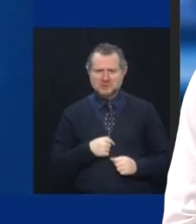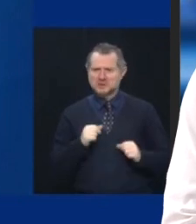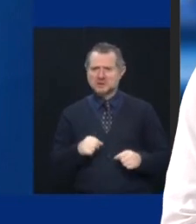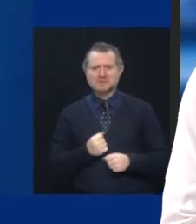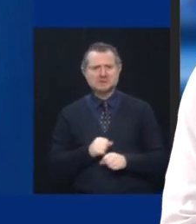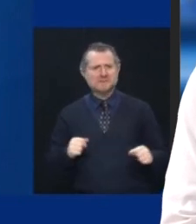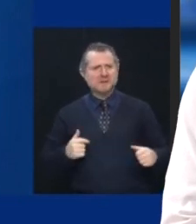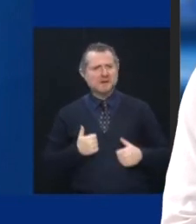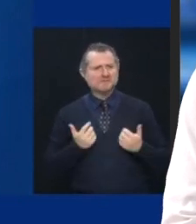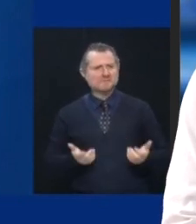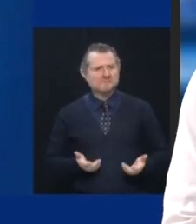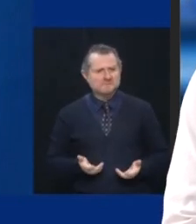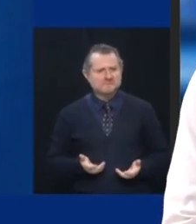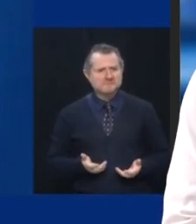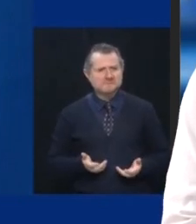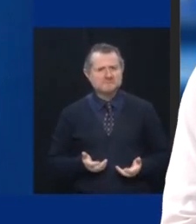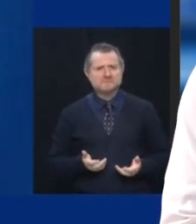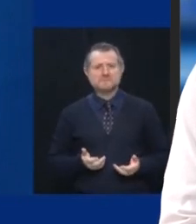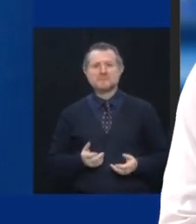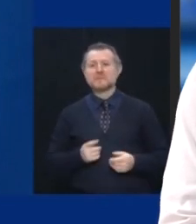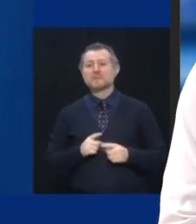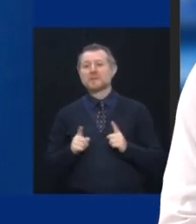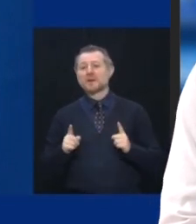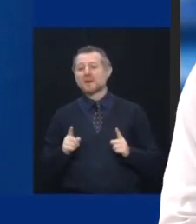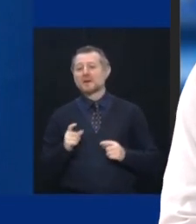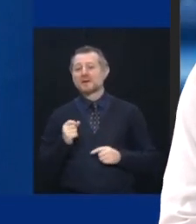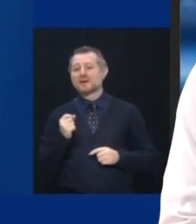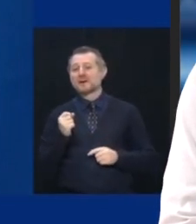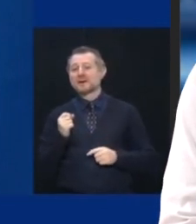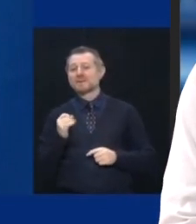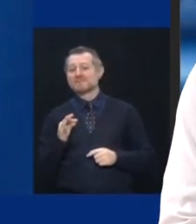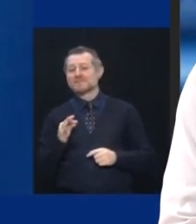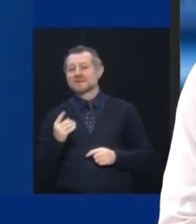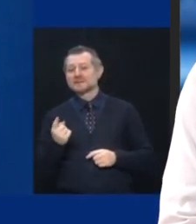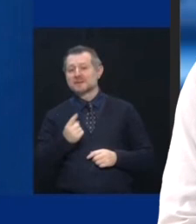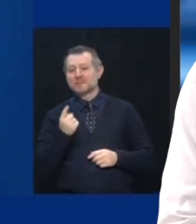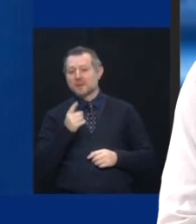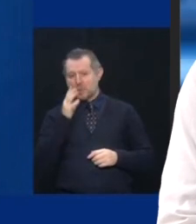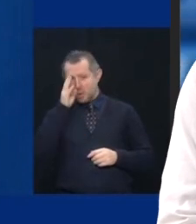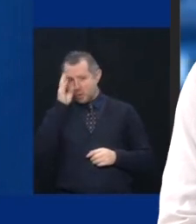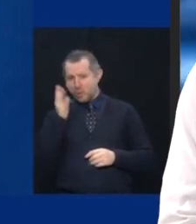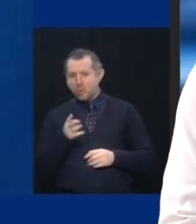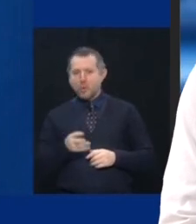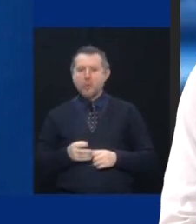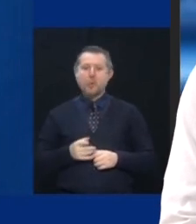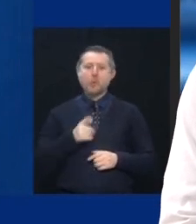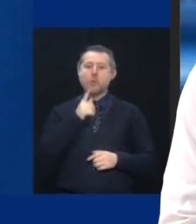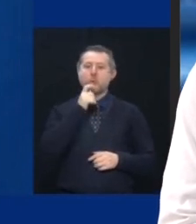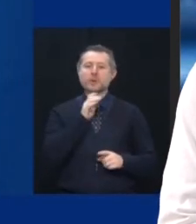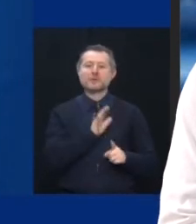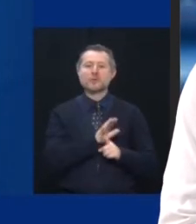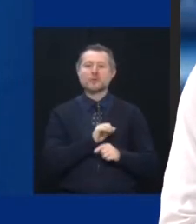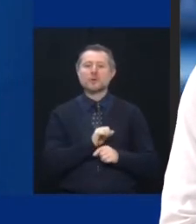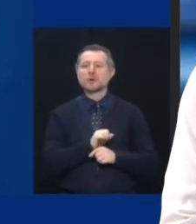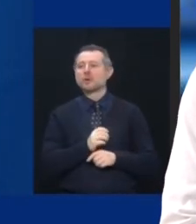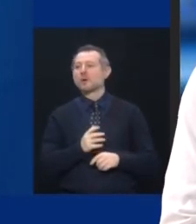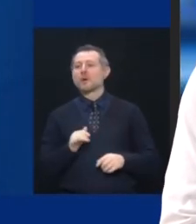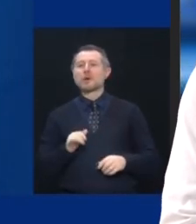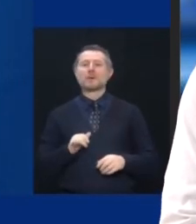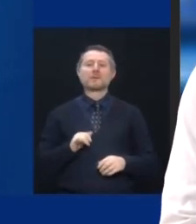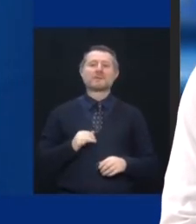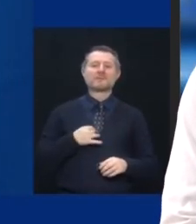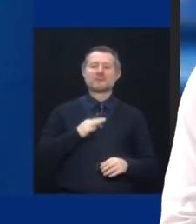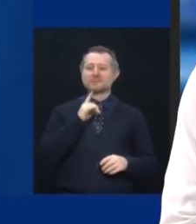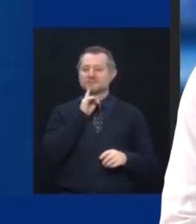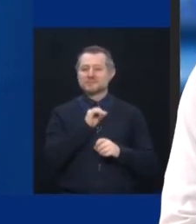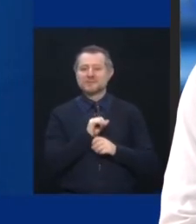还不是我们应该关心的问题，因为还没有足够全面接种的疫苗数量，我们按照纽约州的医疗指导开始接种就行